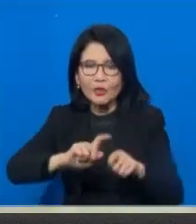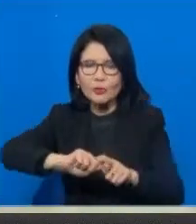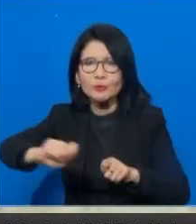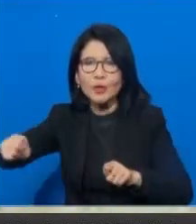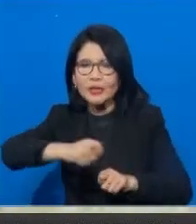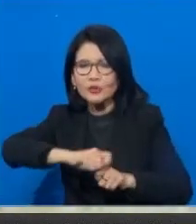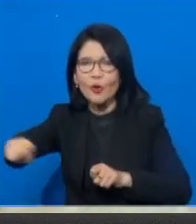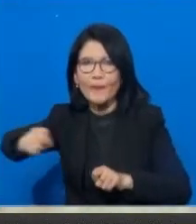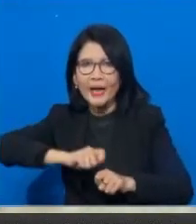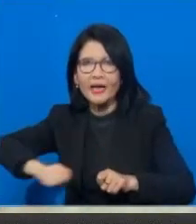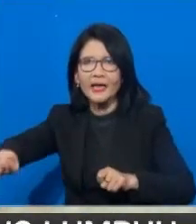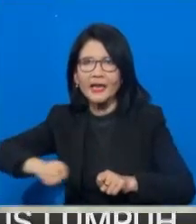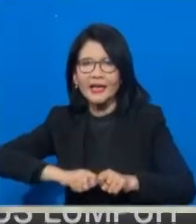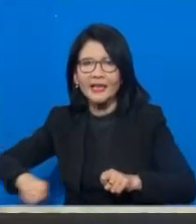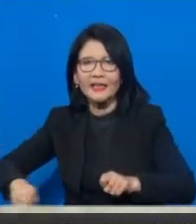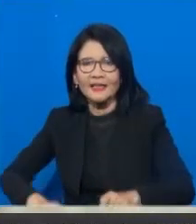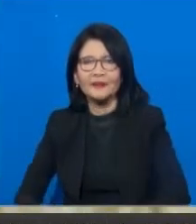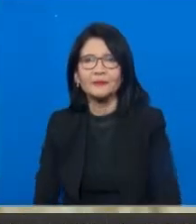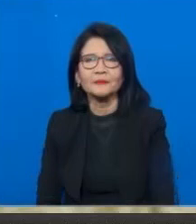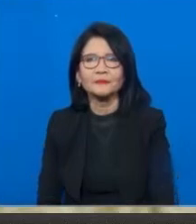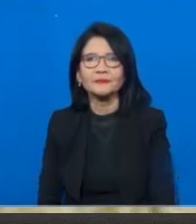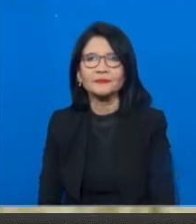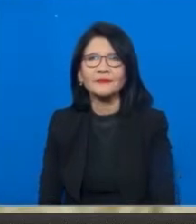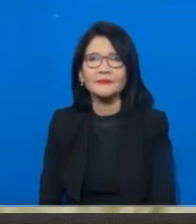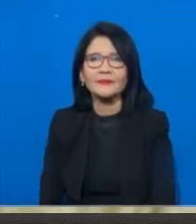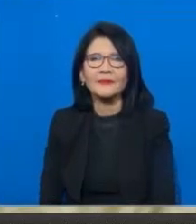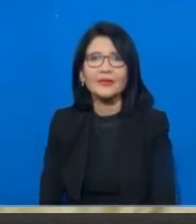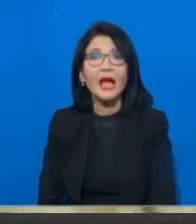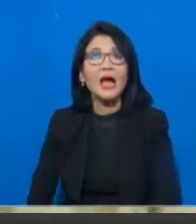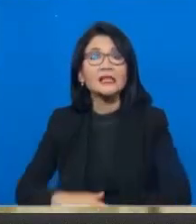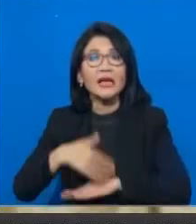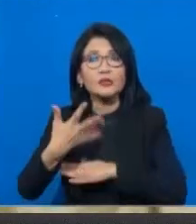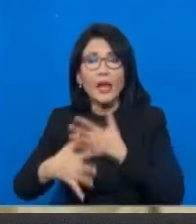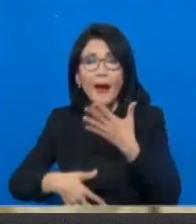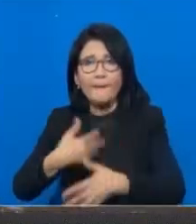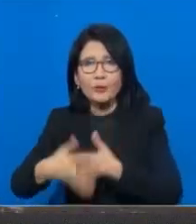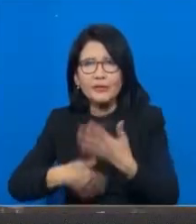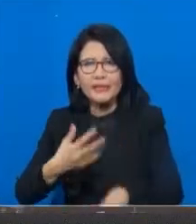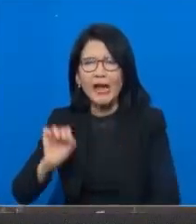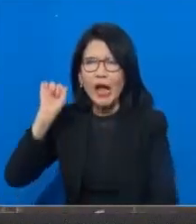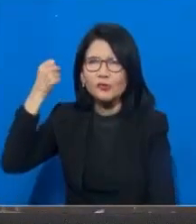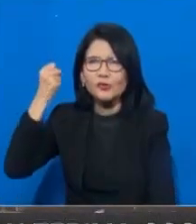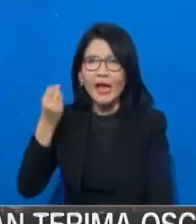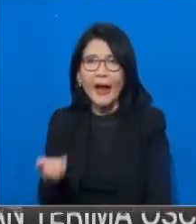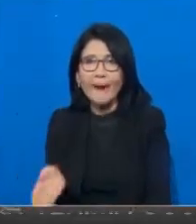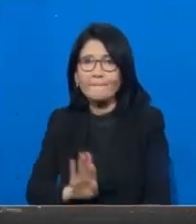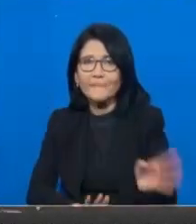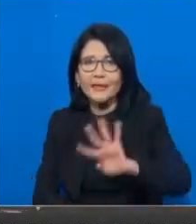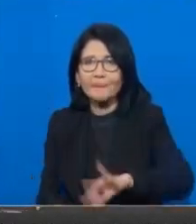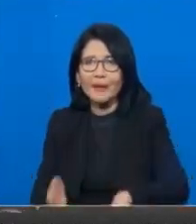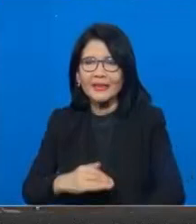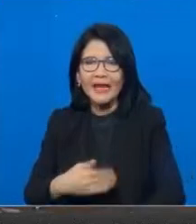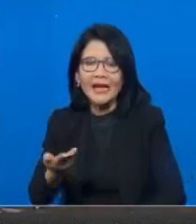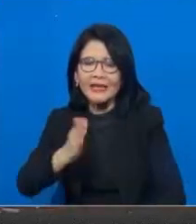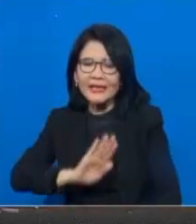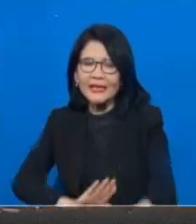untuk menjemur, hingga berukuran separuhnya. Selanjutnya adalah proses yang cukup rumit, melipat. Lipatan mie yang rapi